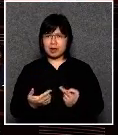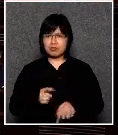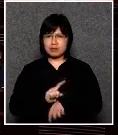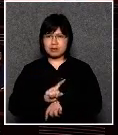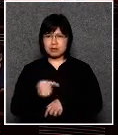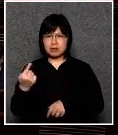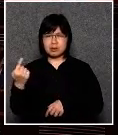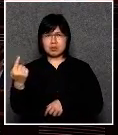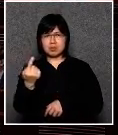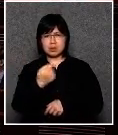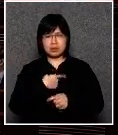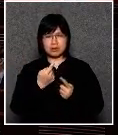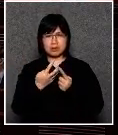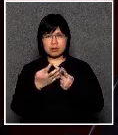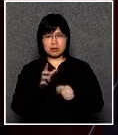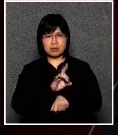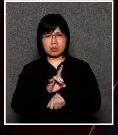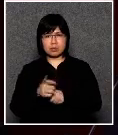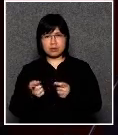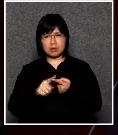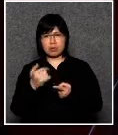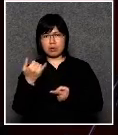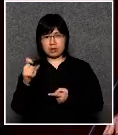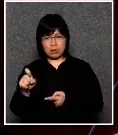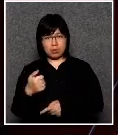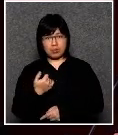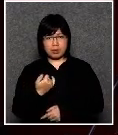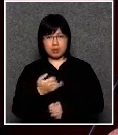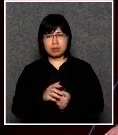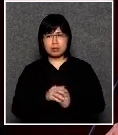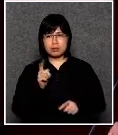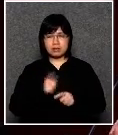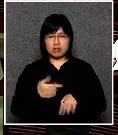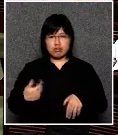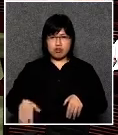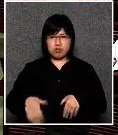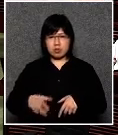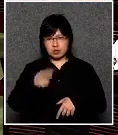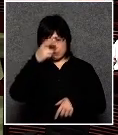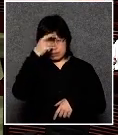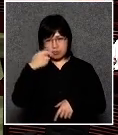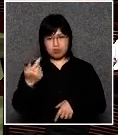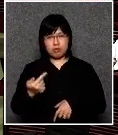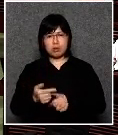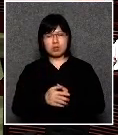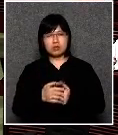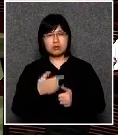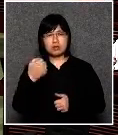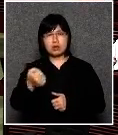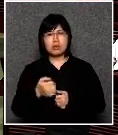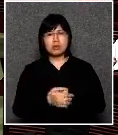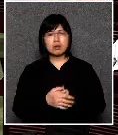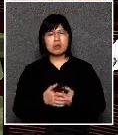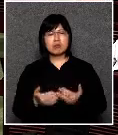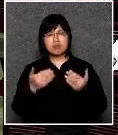就呢14個總目講15分鐘，乘以69，係咪？就真係浪費好多公帑啊，係咪？主席，嗱我翻